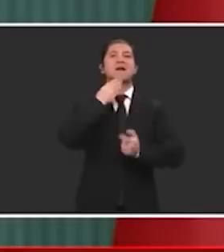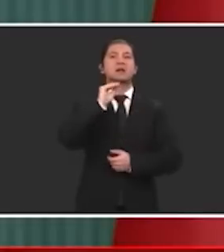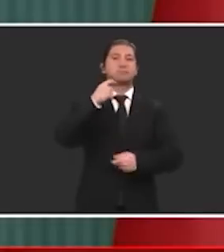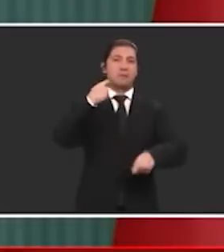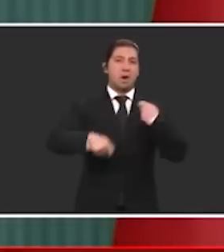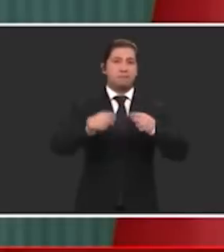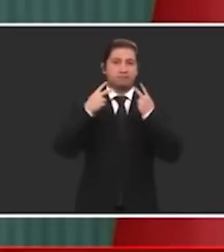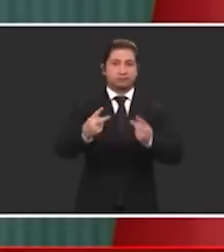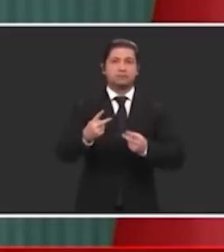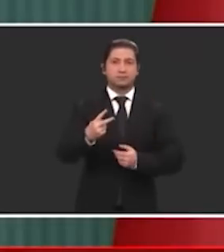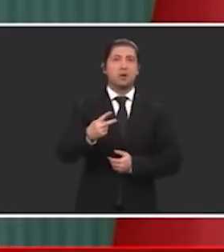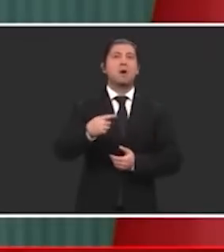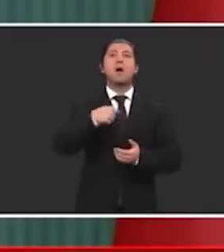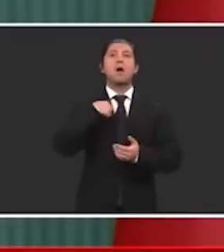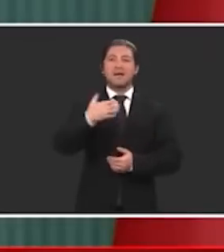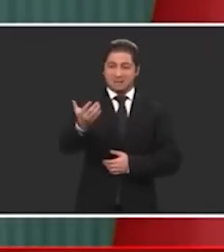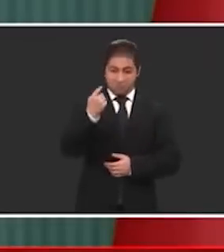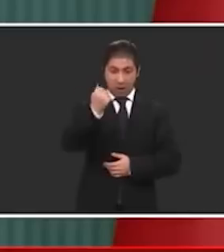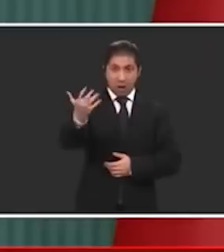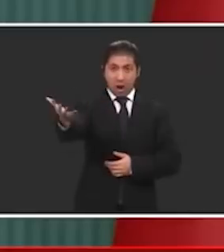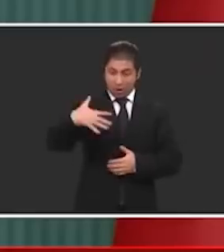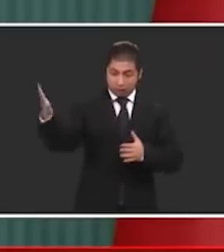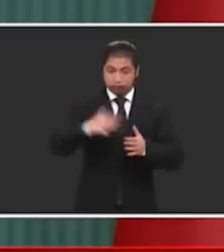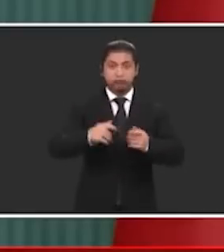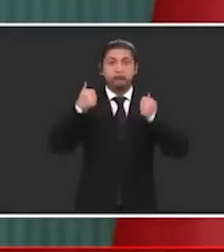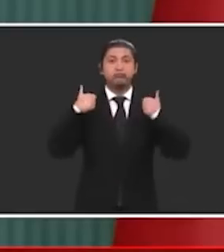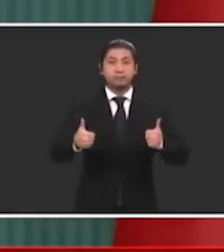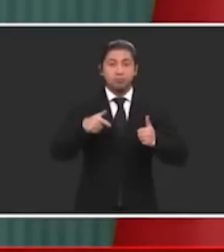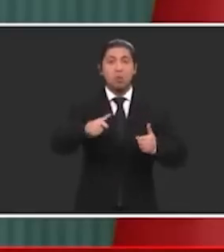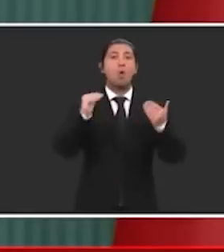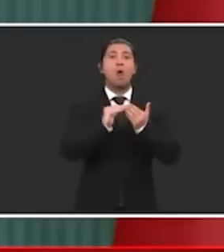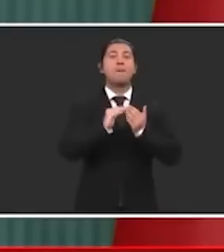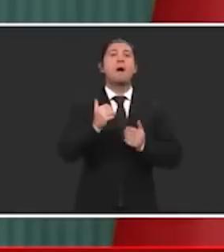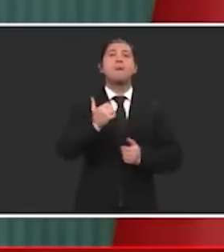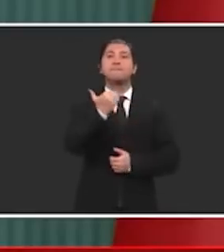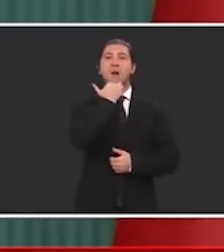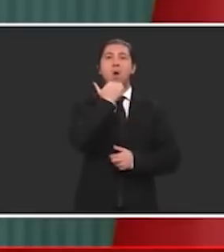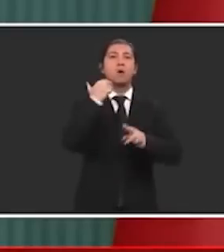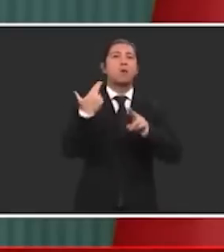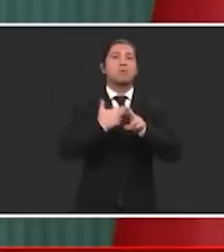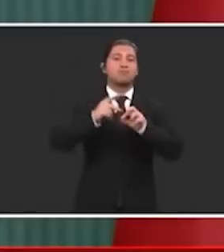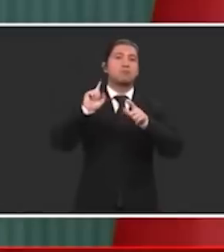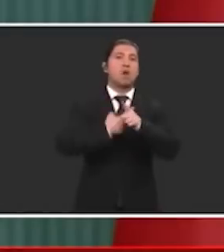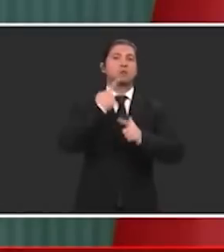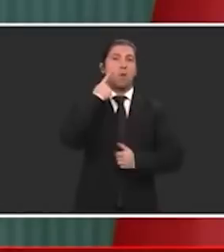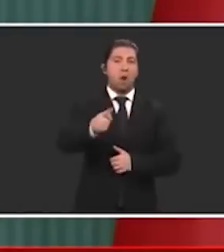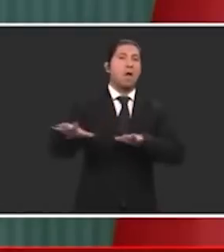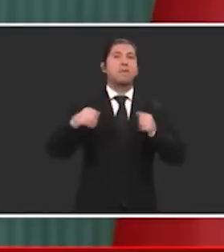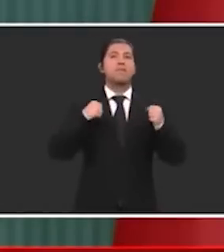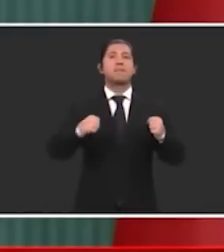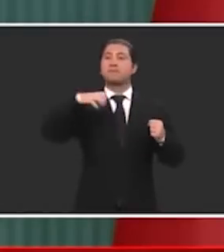Bankası gelirleri tesis edilene kadar bu uygulamayı pilot proje olarak deprem